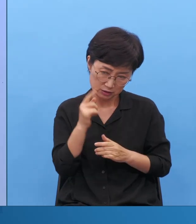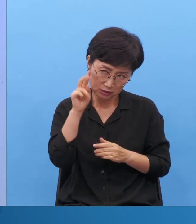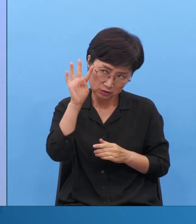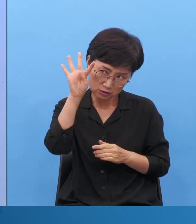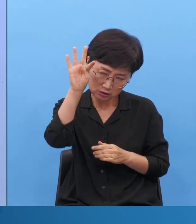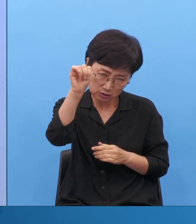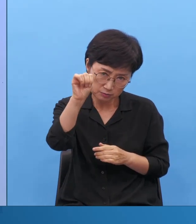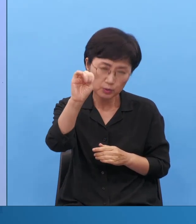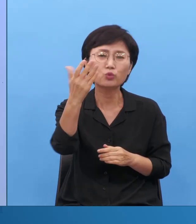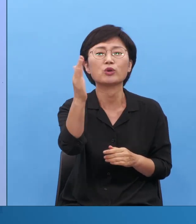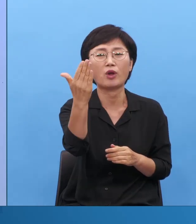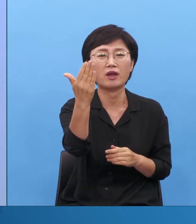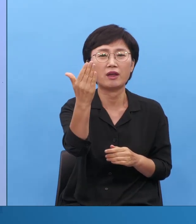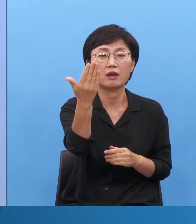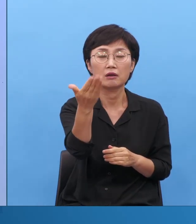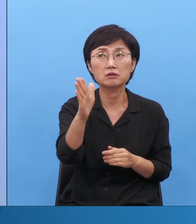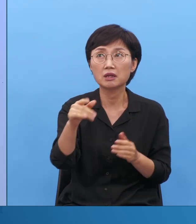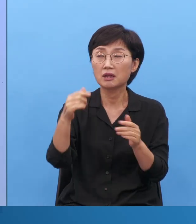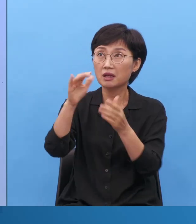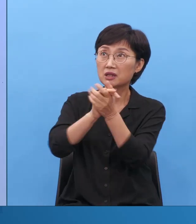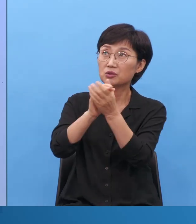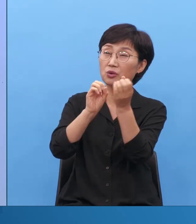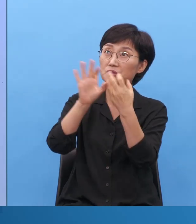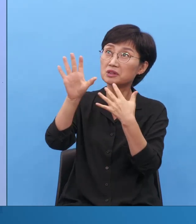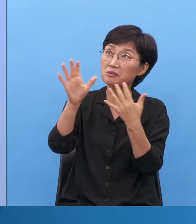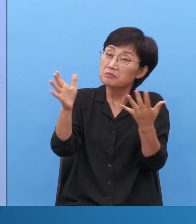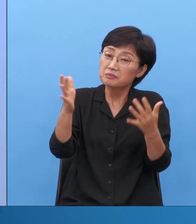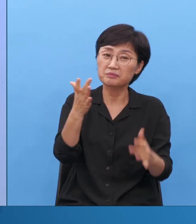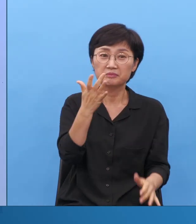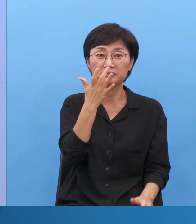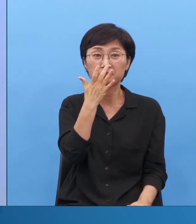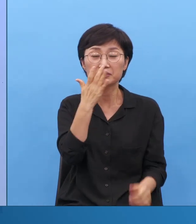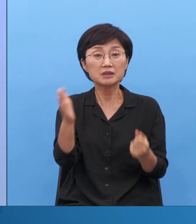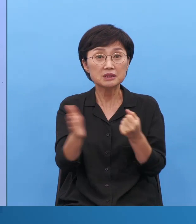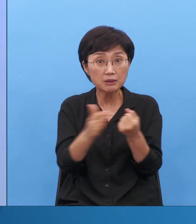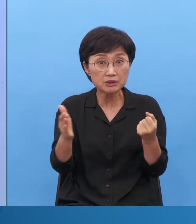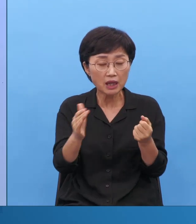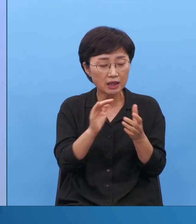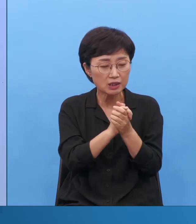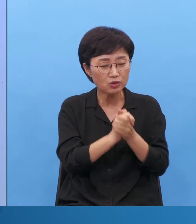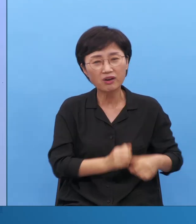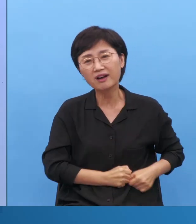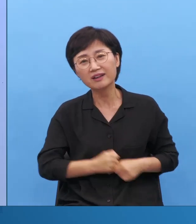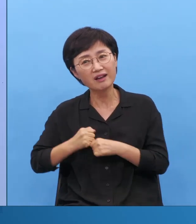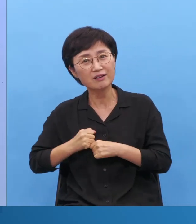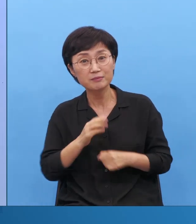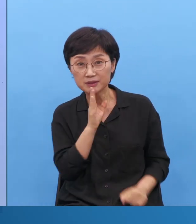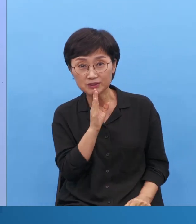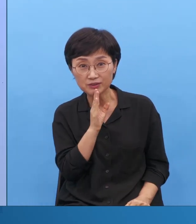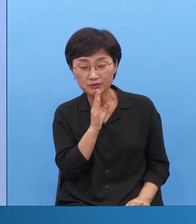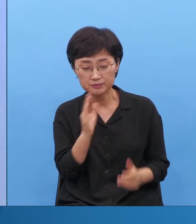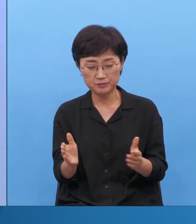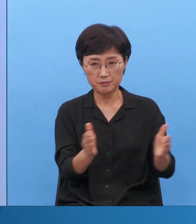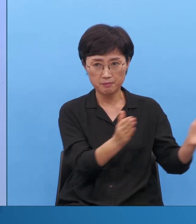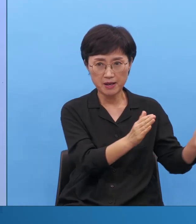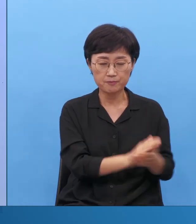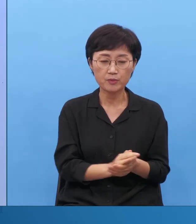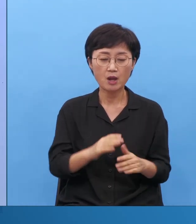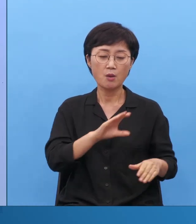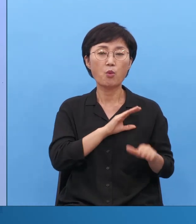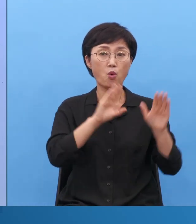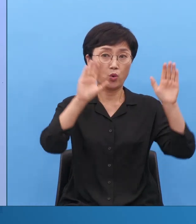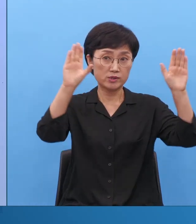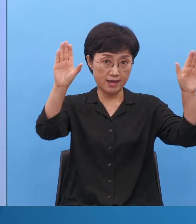안 you'll know. 믿으니까 안 하잖아요. But the fact is that you don't believe this, and that's why you 이 don't do it. 모세는 바로왕을 이기고 이스라엘